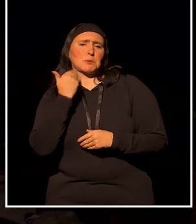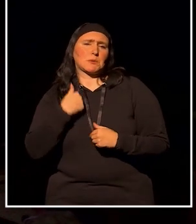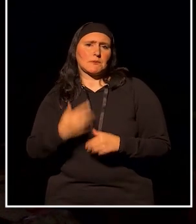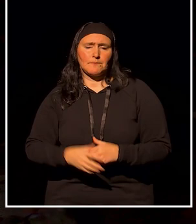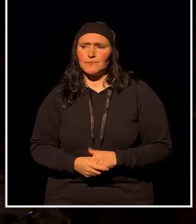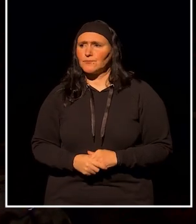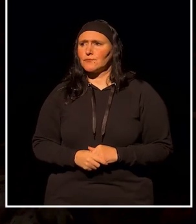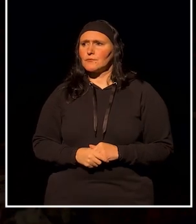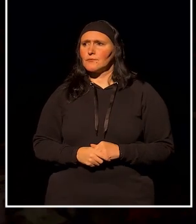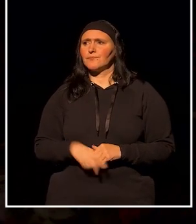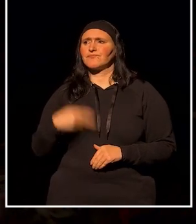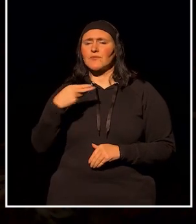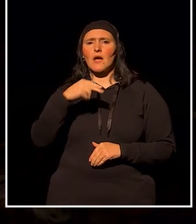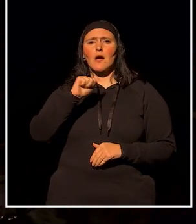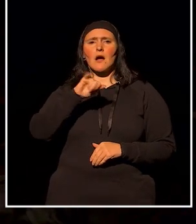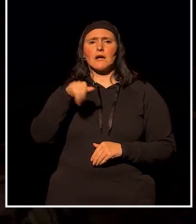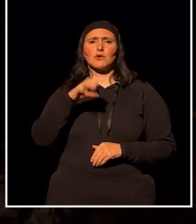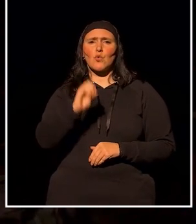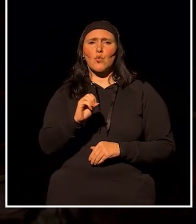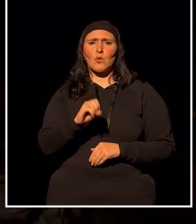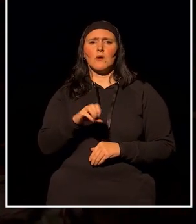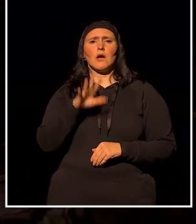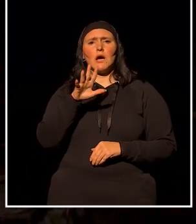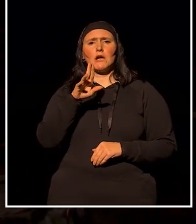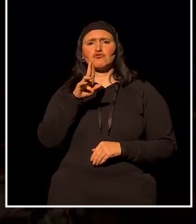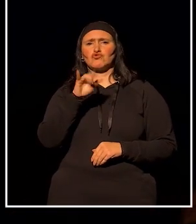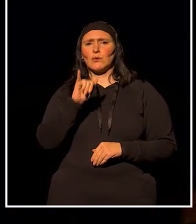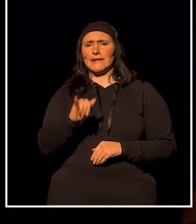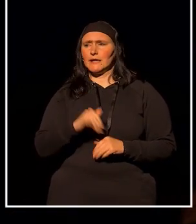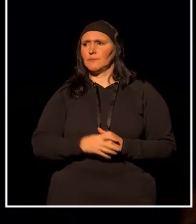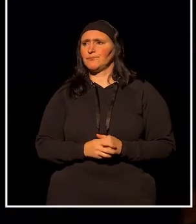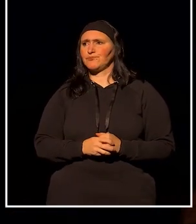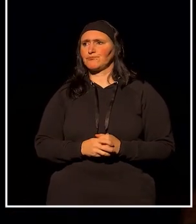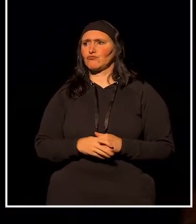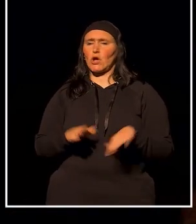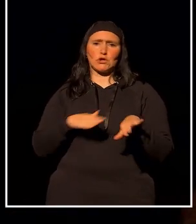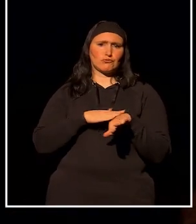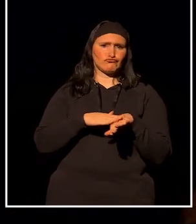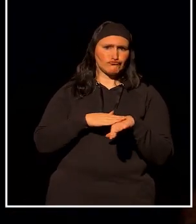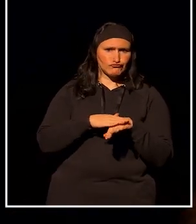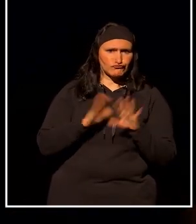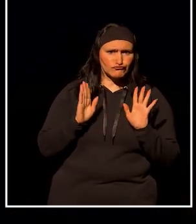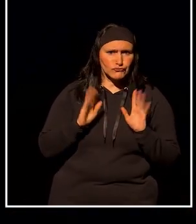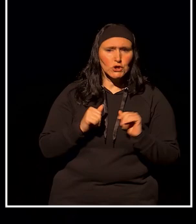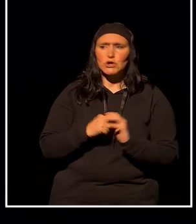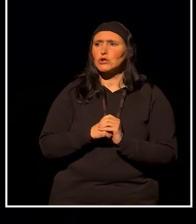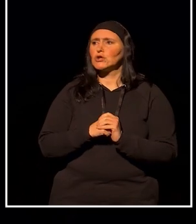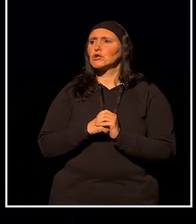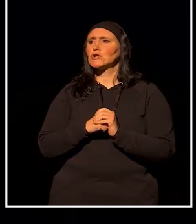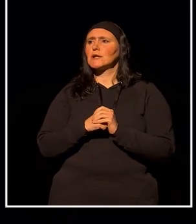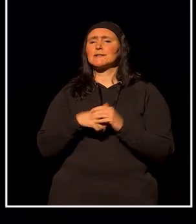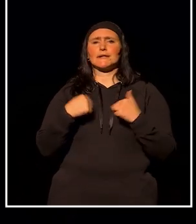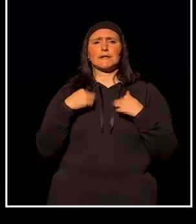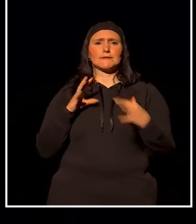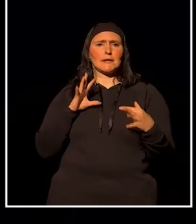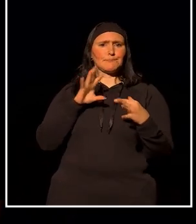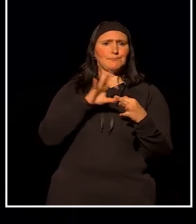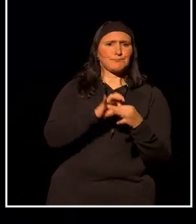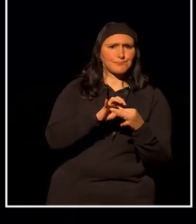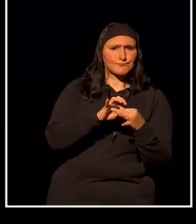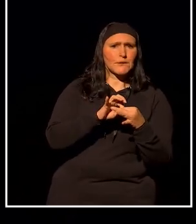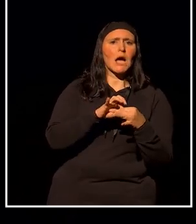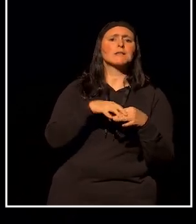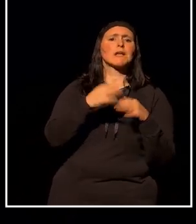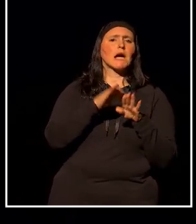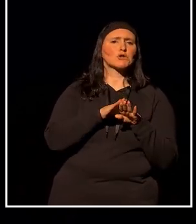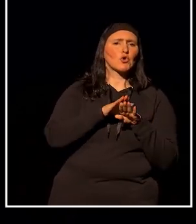Mein Name ist Hajo Schui und ich entschuldige mich dafür, dass ich mich auf die Documenta-Situation beziehe und das andere,